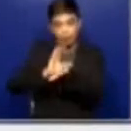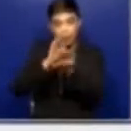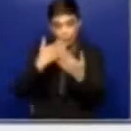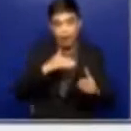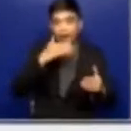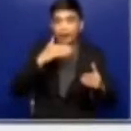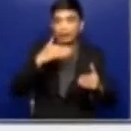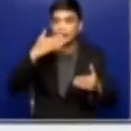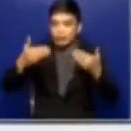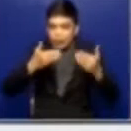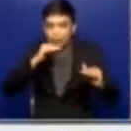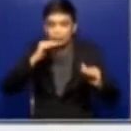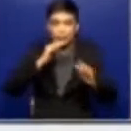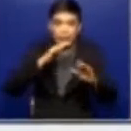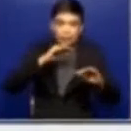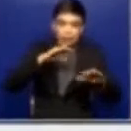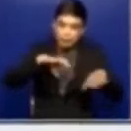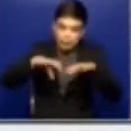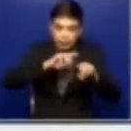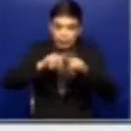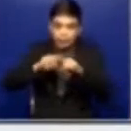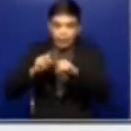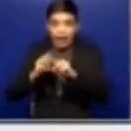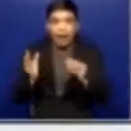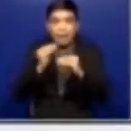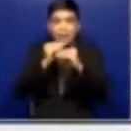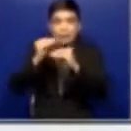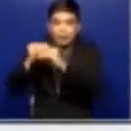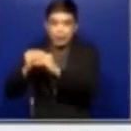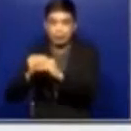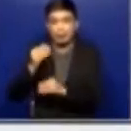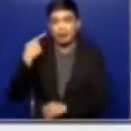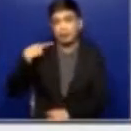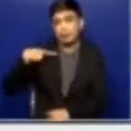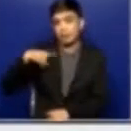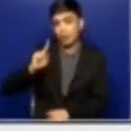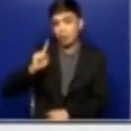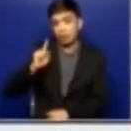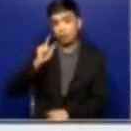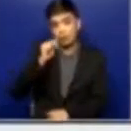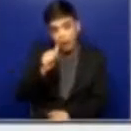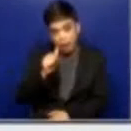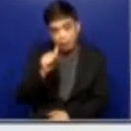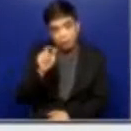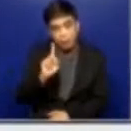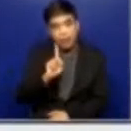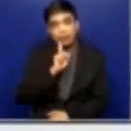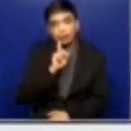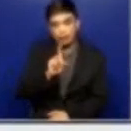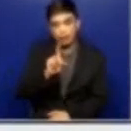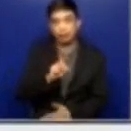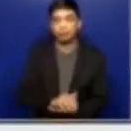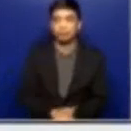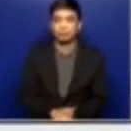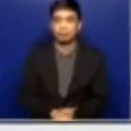เพิ่มเติมเข้าไปนี่เขาผมบอกว่าการใช้เม็ดเงินจะเป็นประโยชน์หรือไม่นะครับท่านประธานก็จะเห็นจ